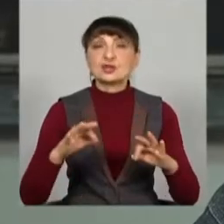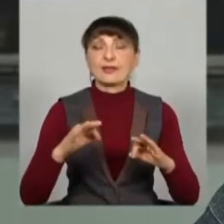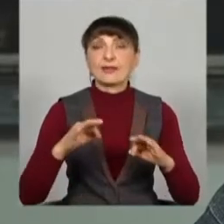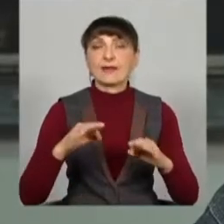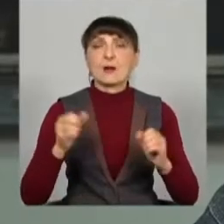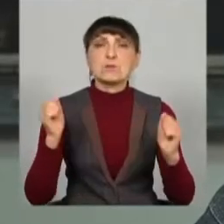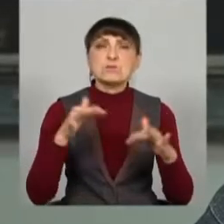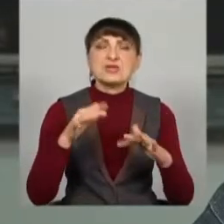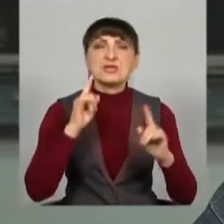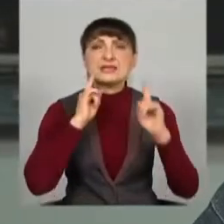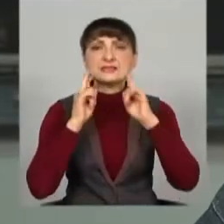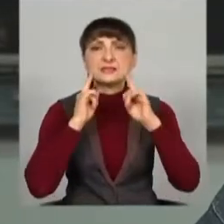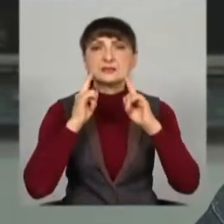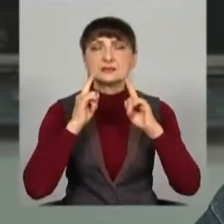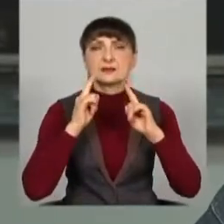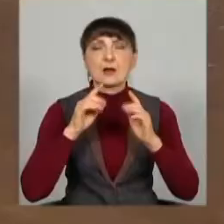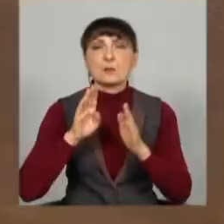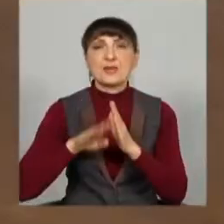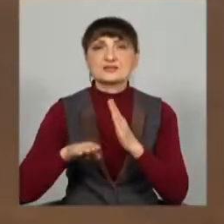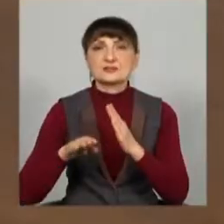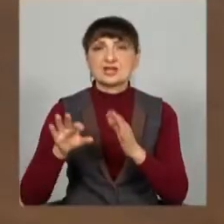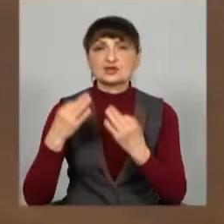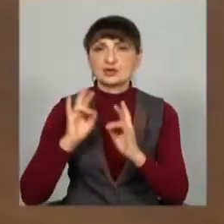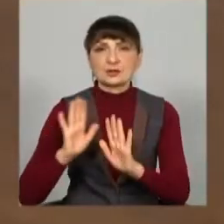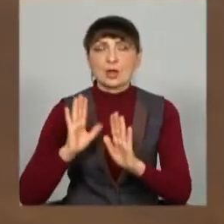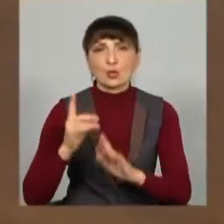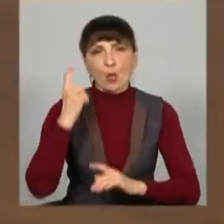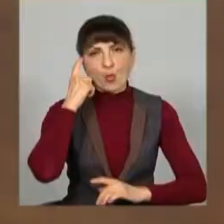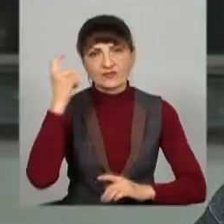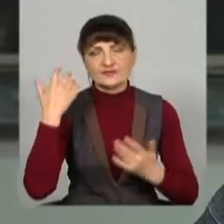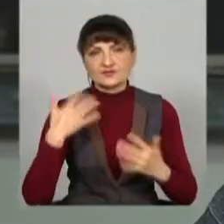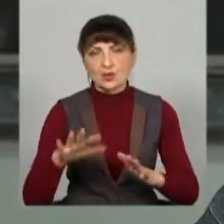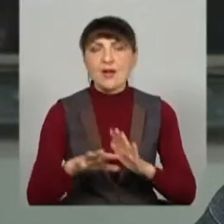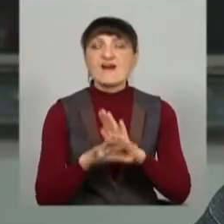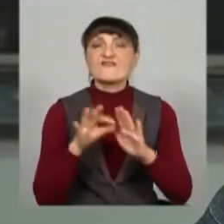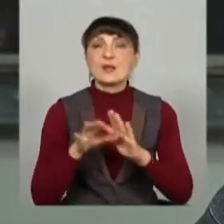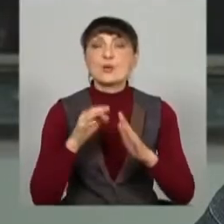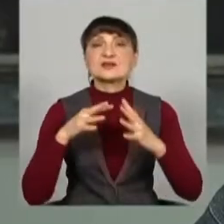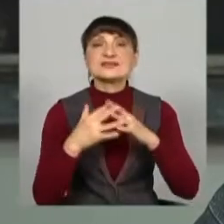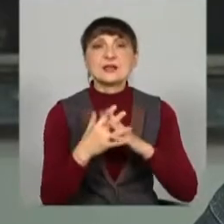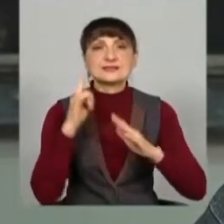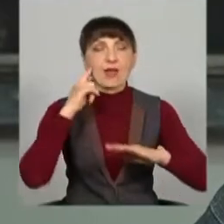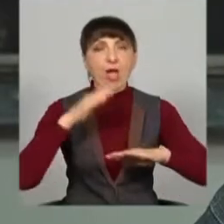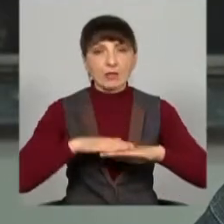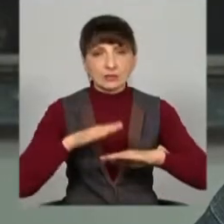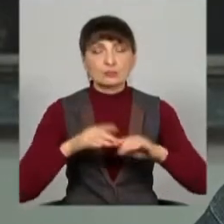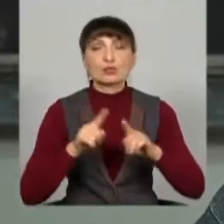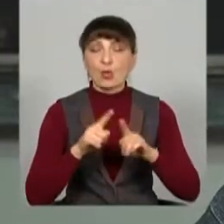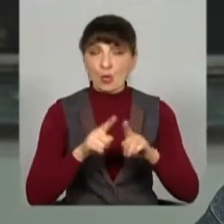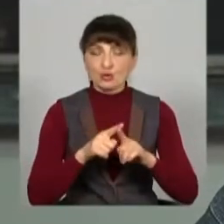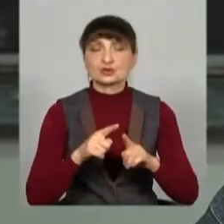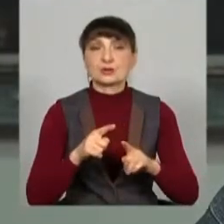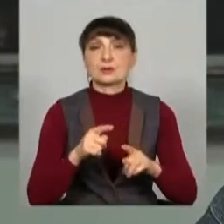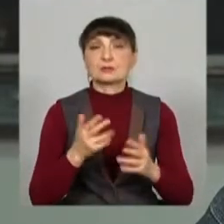собраний без получения разрешения, только уведомительного характера. Выборы сельских акимов. Естественно, это